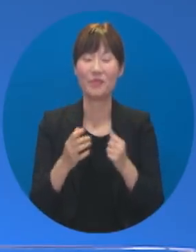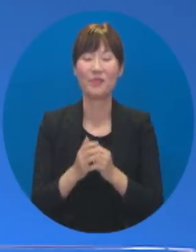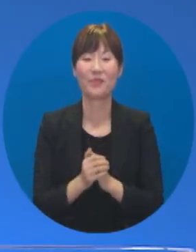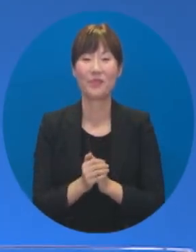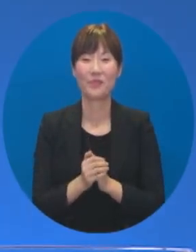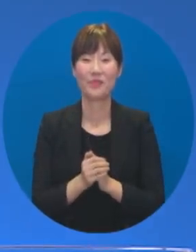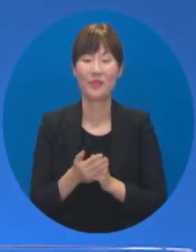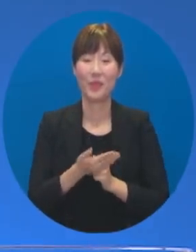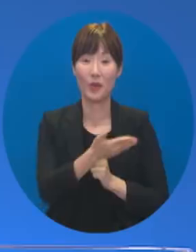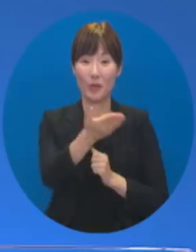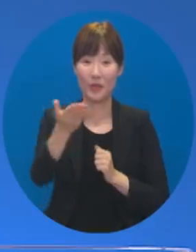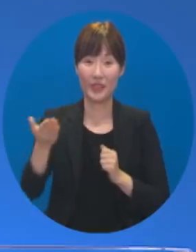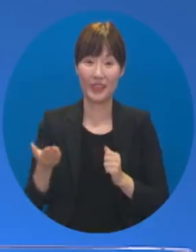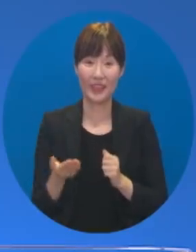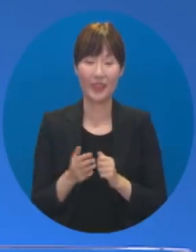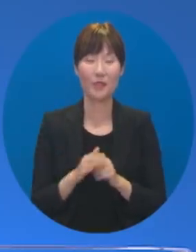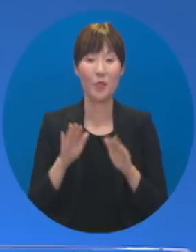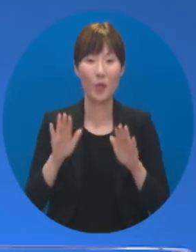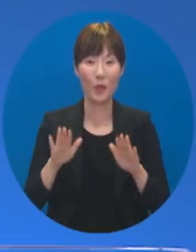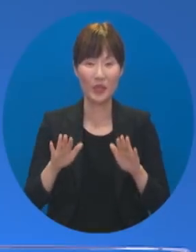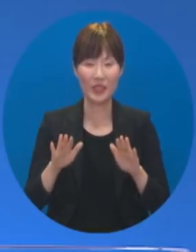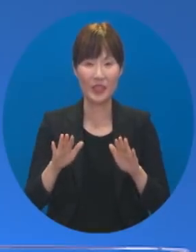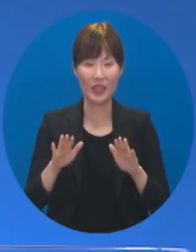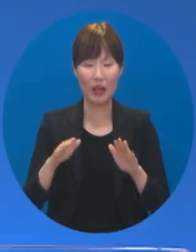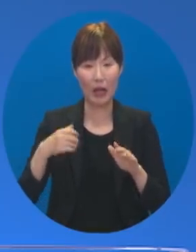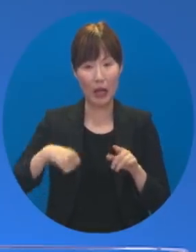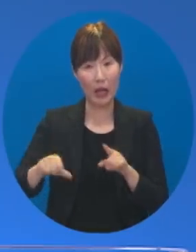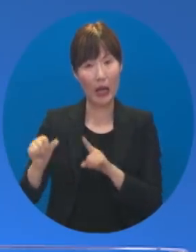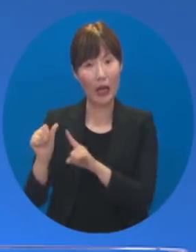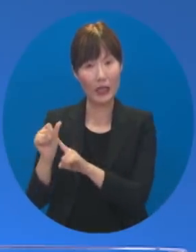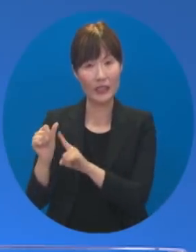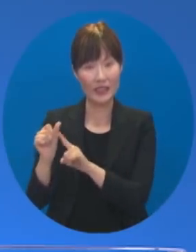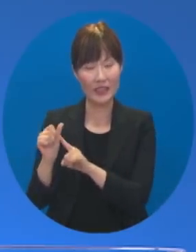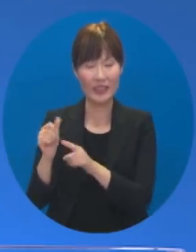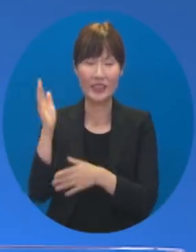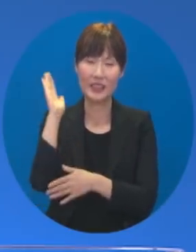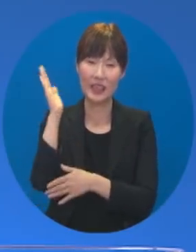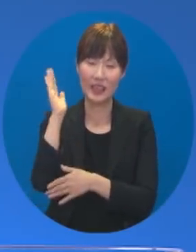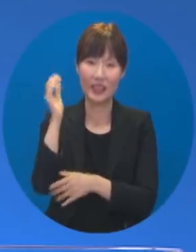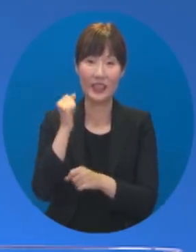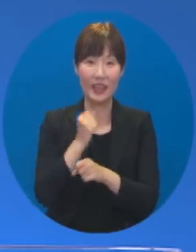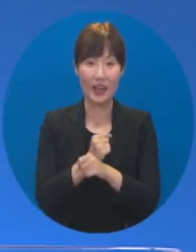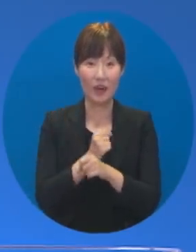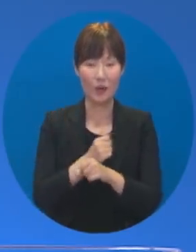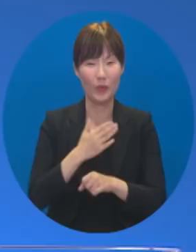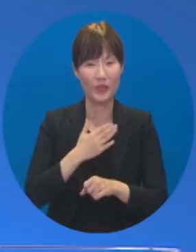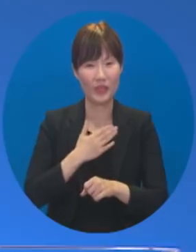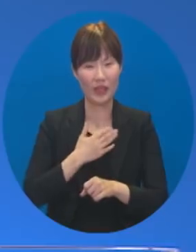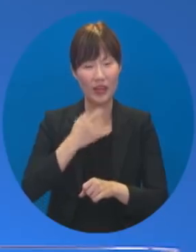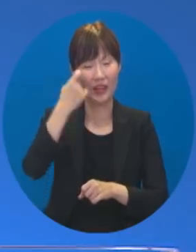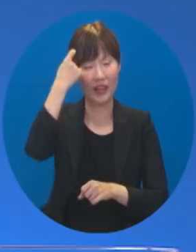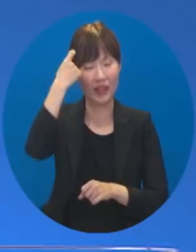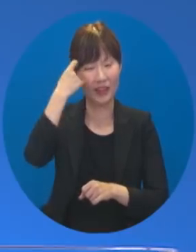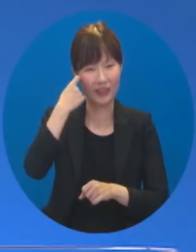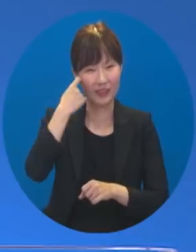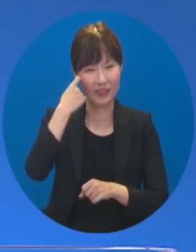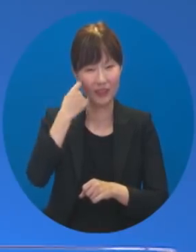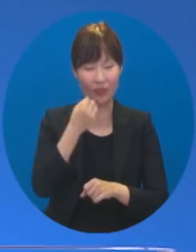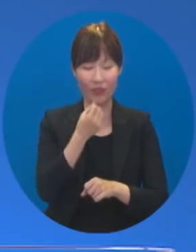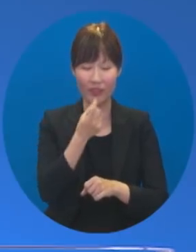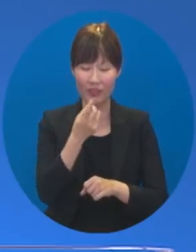여러분들에게 오늘 원기의 이야기를 하고 또 제가 느낀 것을 이야기하기